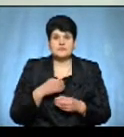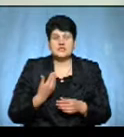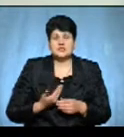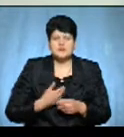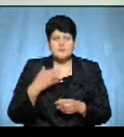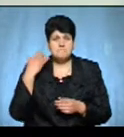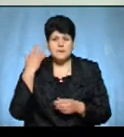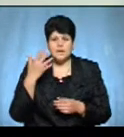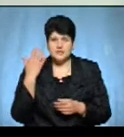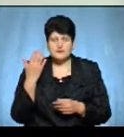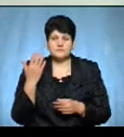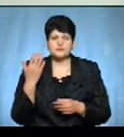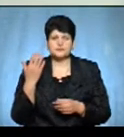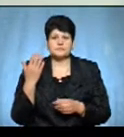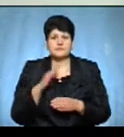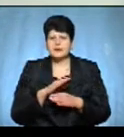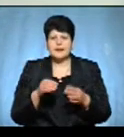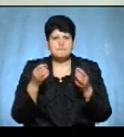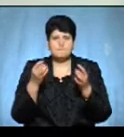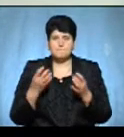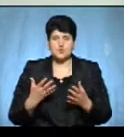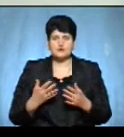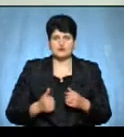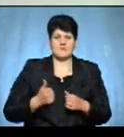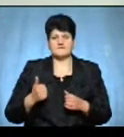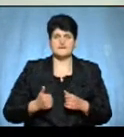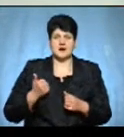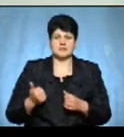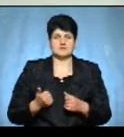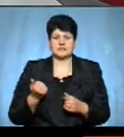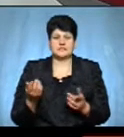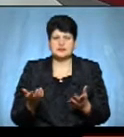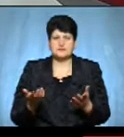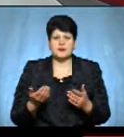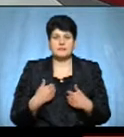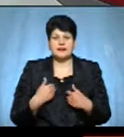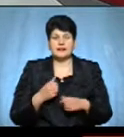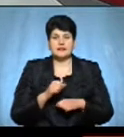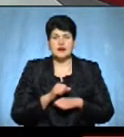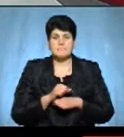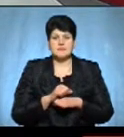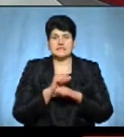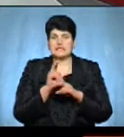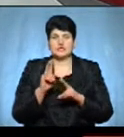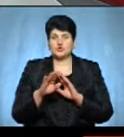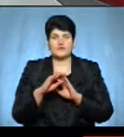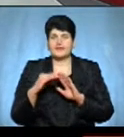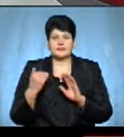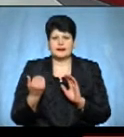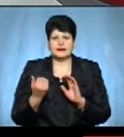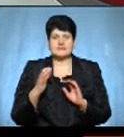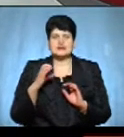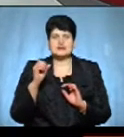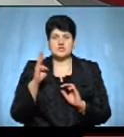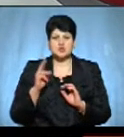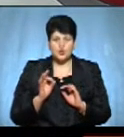життя мріяв, скажімо так, не просто там хвастатися або ще щось робити. Мене на Майдан ніхто не кликав, і в тому числі навіть